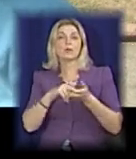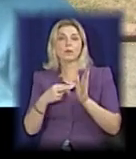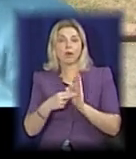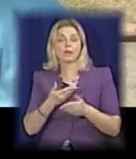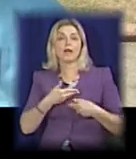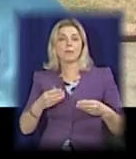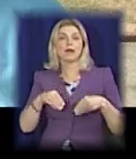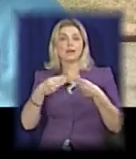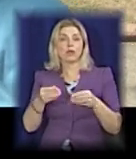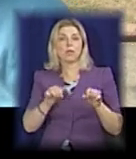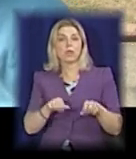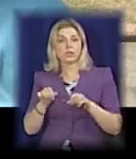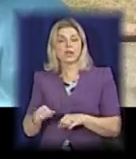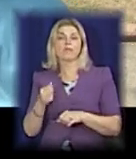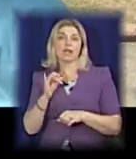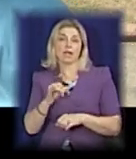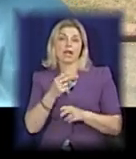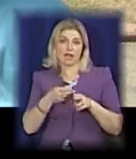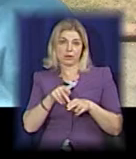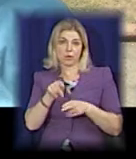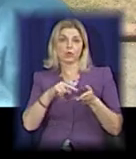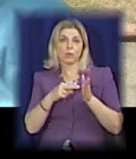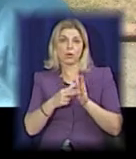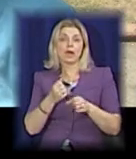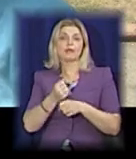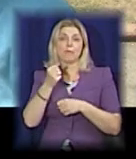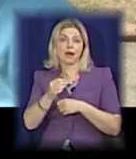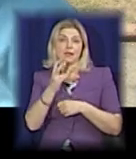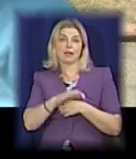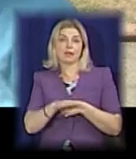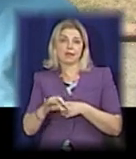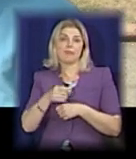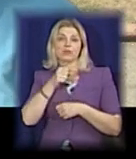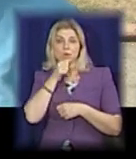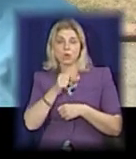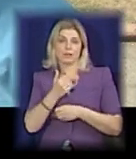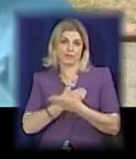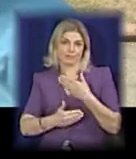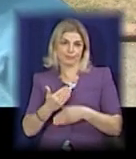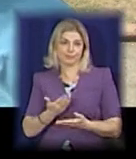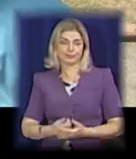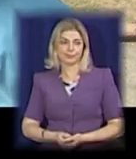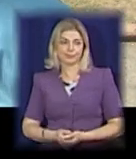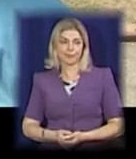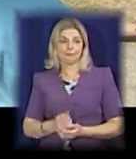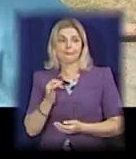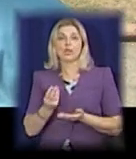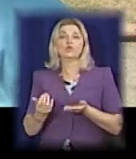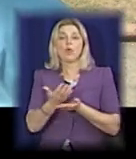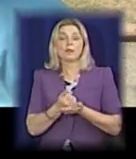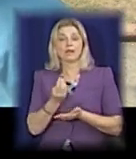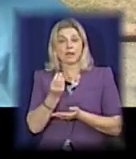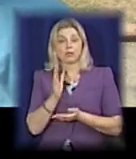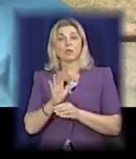їм даємо можливості для цього. І саме цей проєкт направлений на дітей і дорослих з обмеженими можливостями. І зібрані кошти